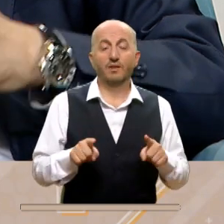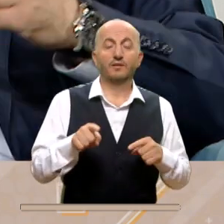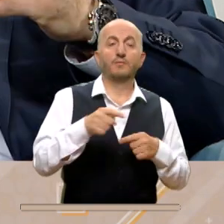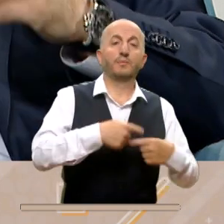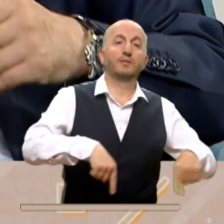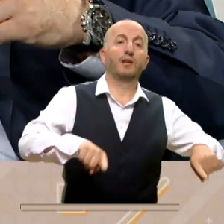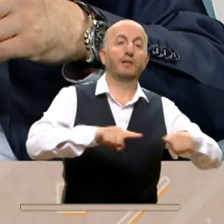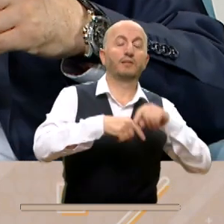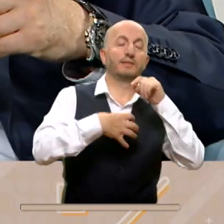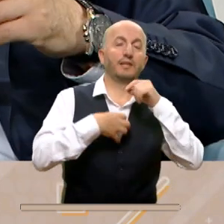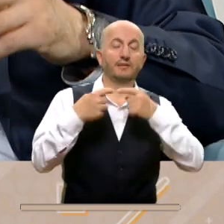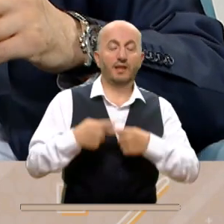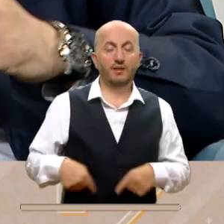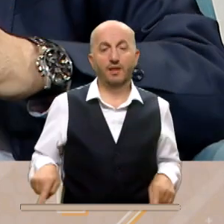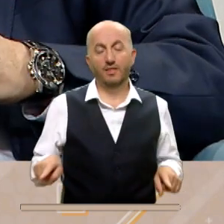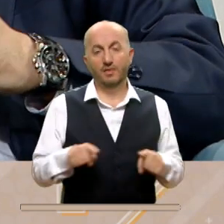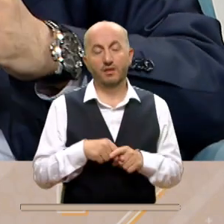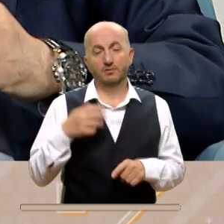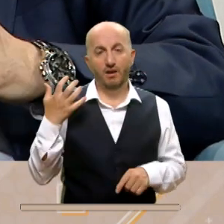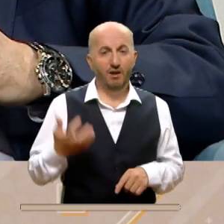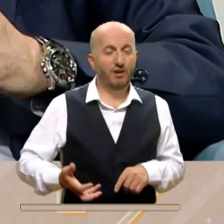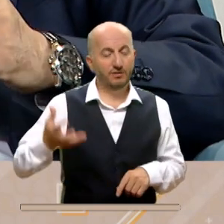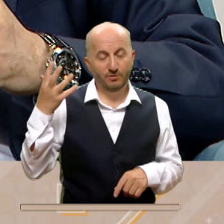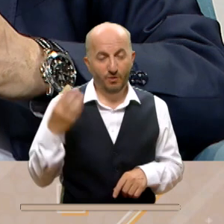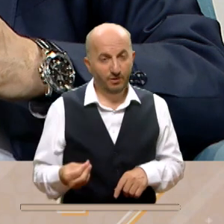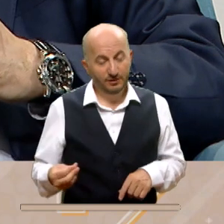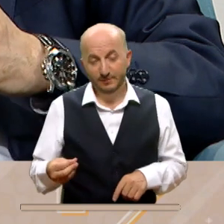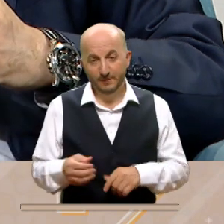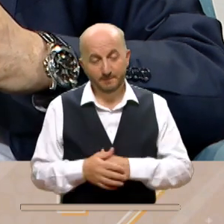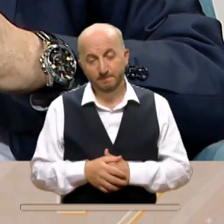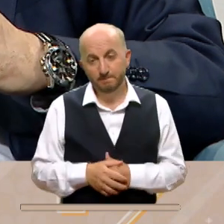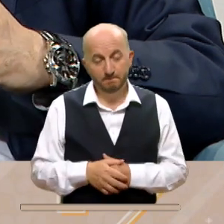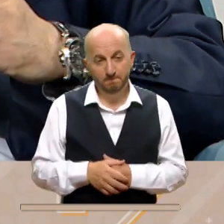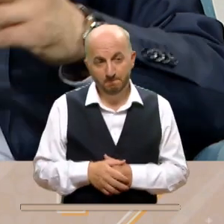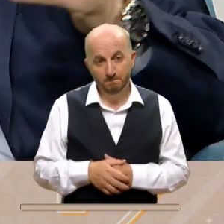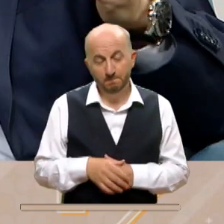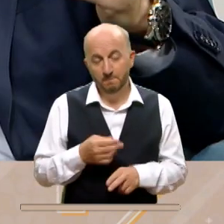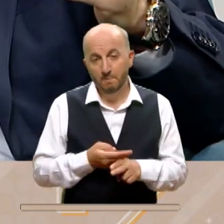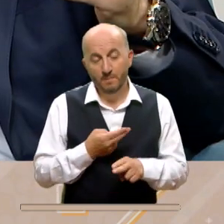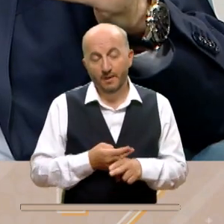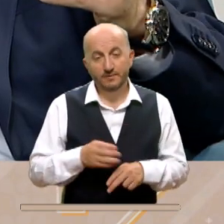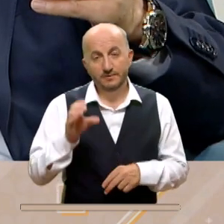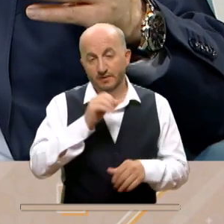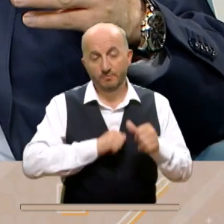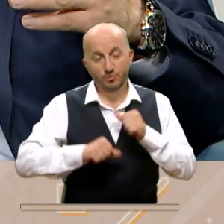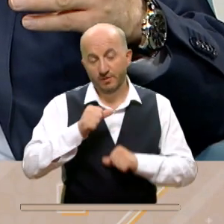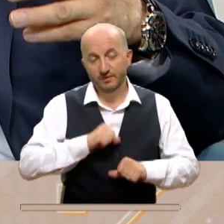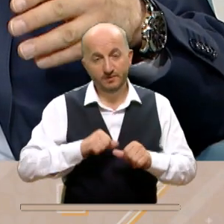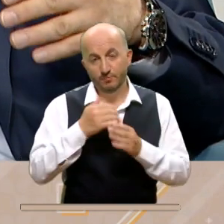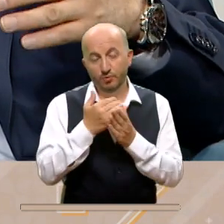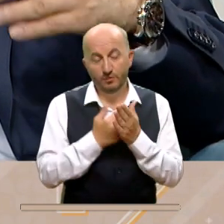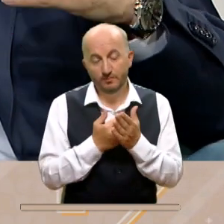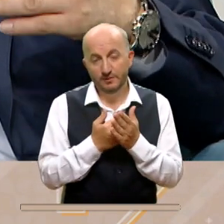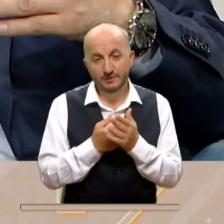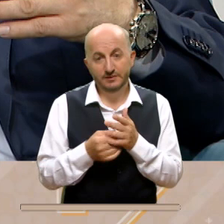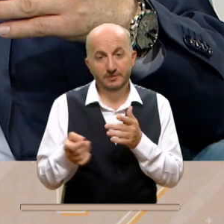mı? Kendi alanlarında, yani kendi ağırlıklı olarak kendi alanlarında ek dersler. Mesela ilahiyat programında